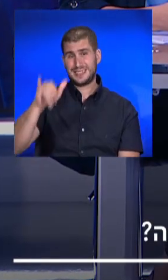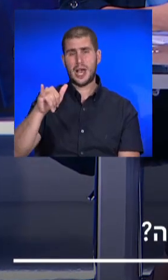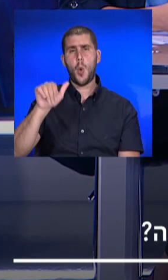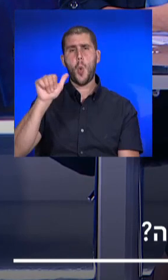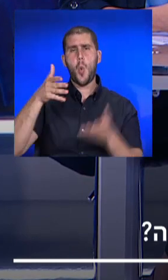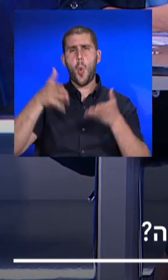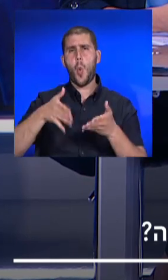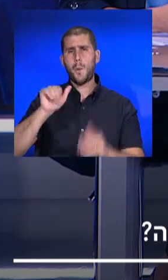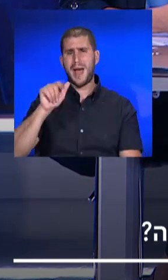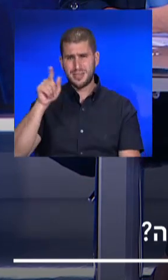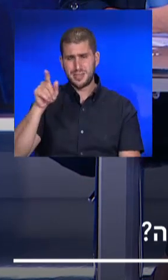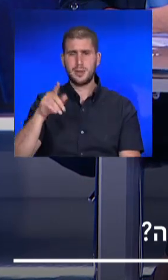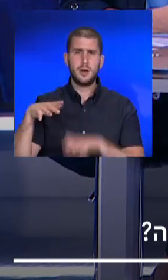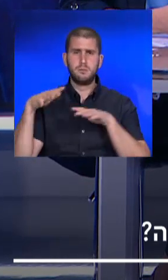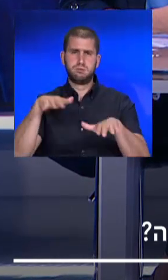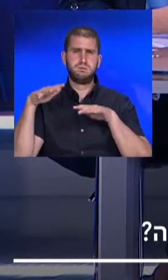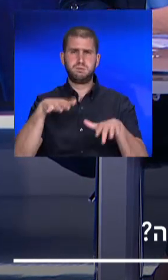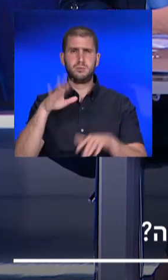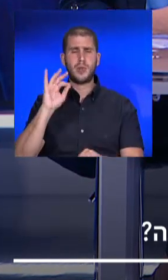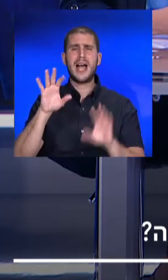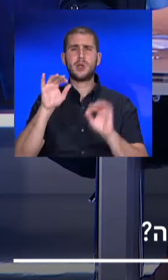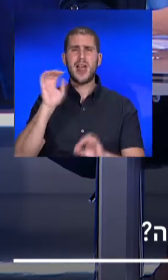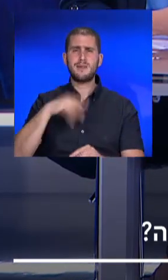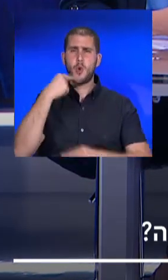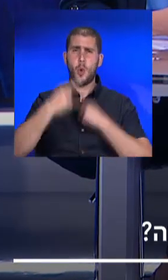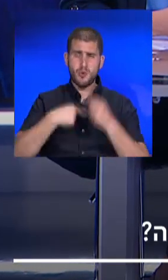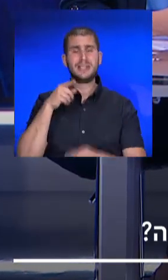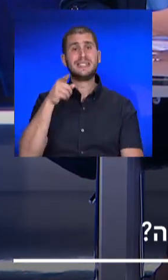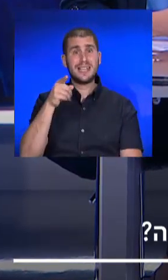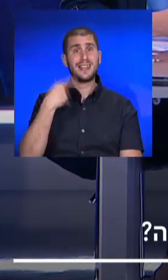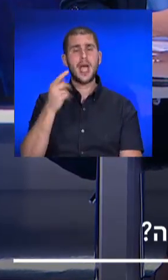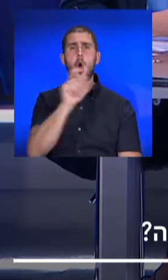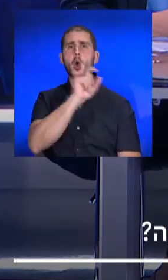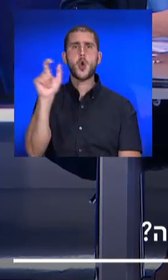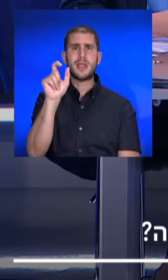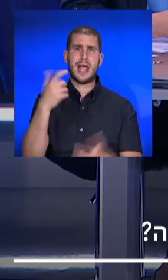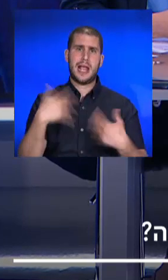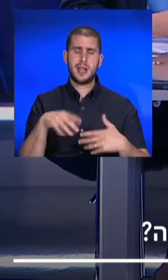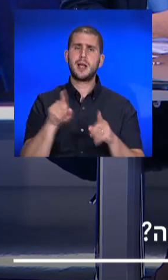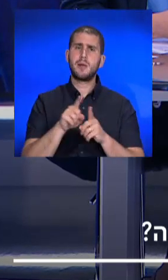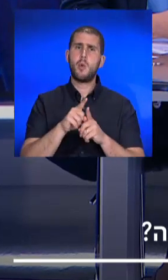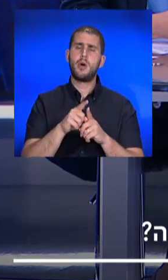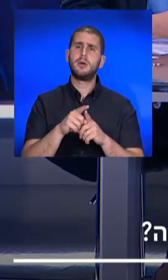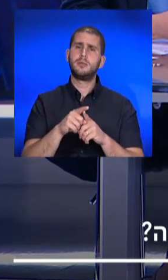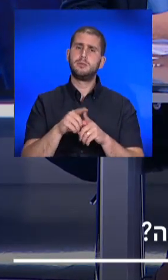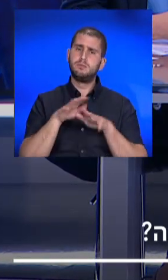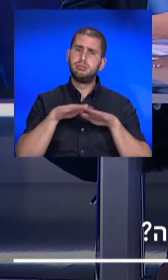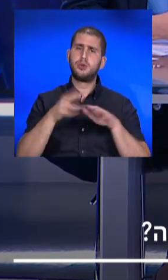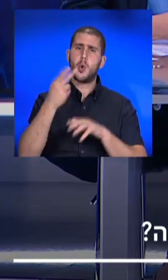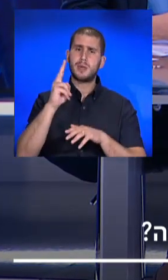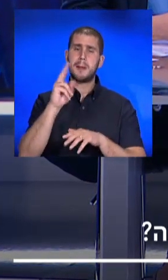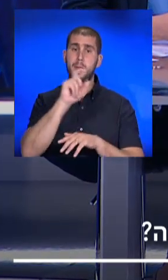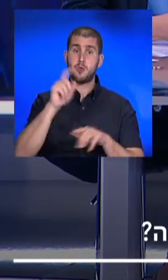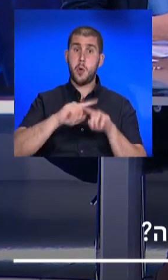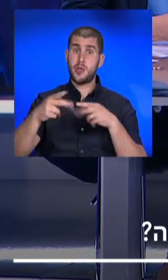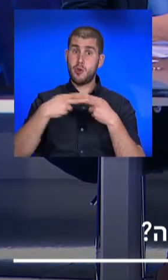אותה נסיעה המונית לאומן של עשרות אלפים מדי שנה, היא הולכת להיות הכותרות, היא הולכת לפרנס את הכותרות בחודש הקרוב,